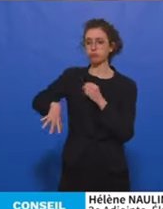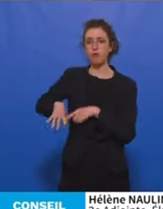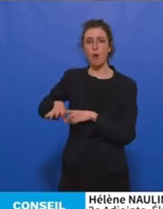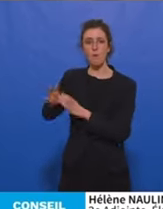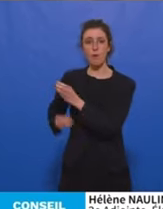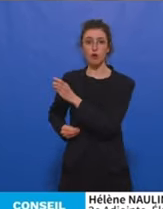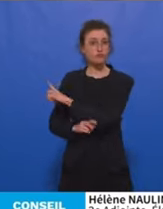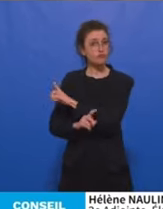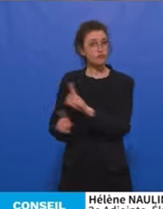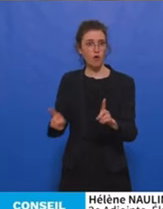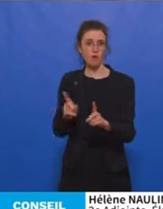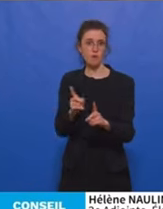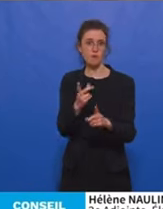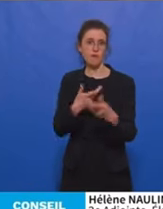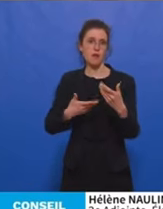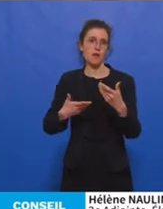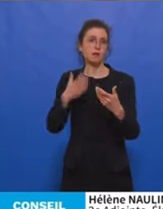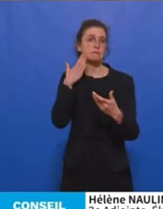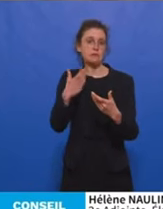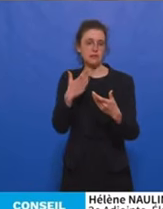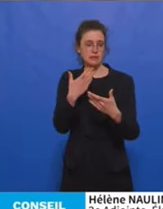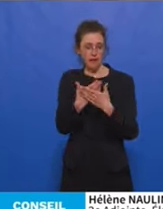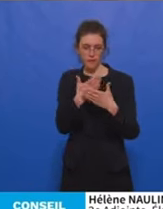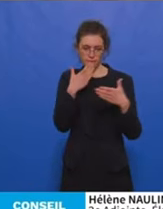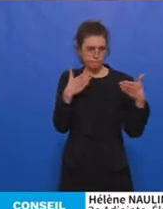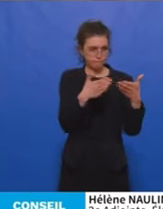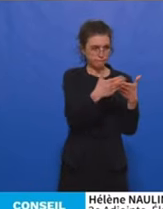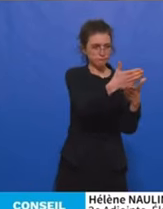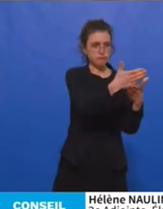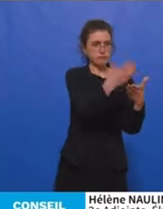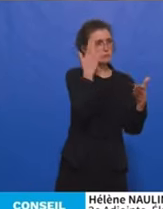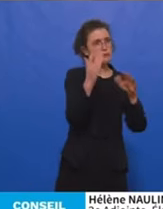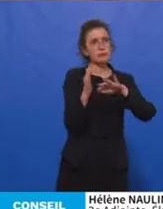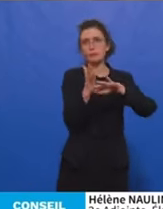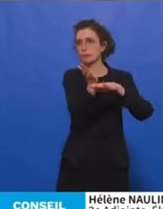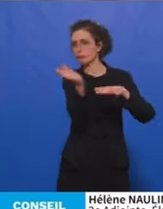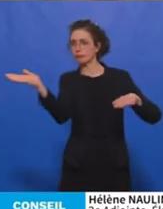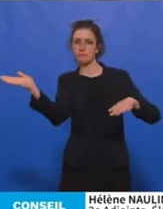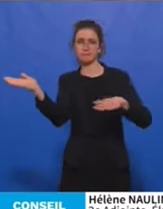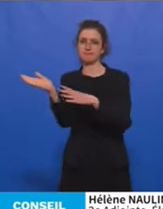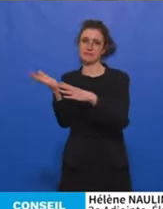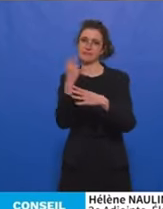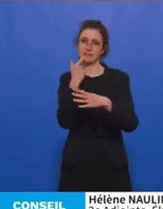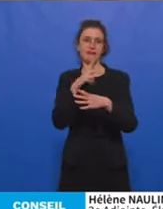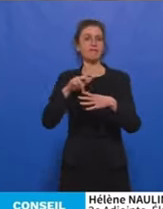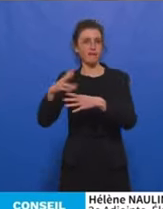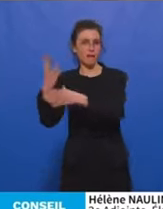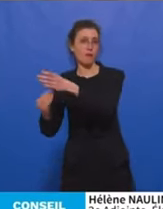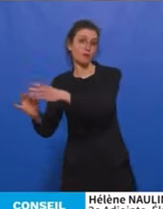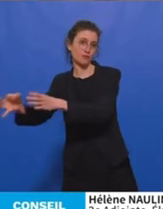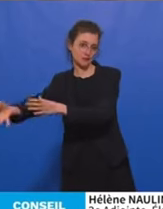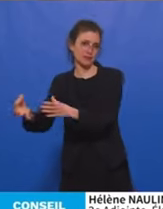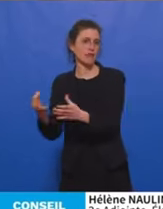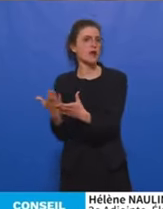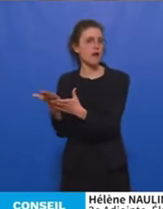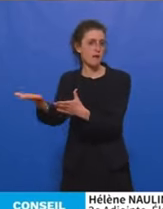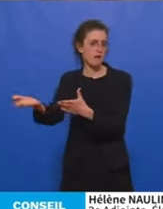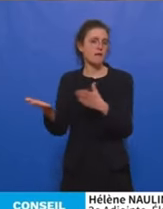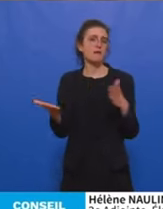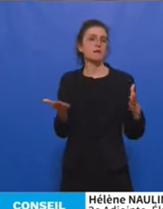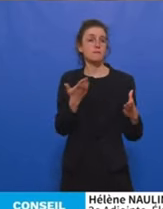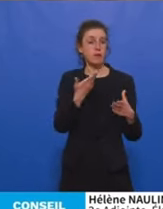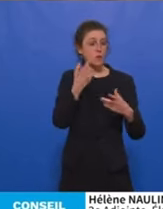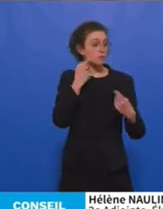la sobriété, c'est du positif, c'est du mieux. Et puis, faire des économies d'eau, préserver les sols et le